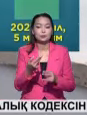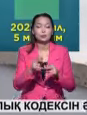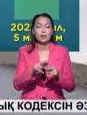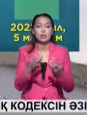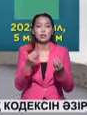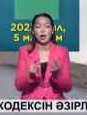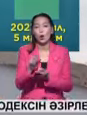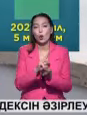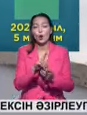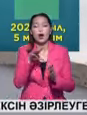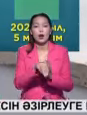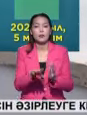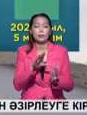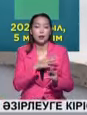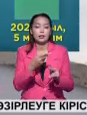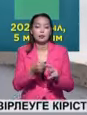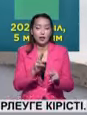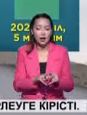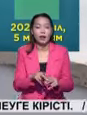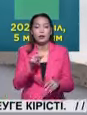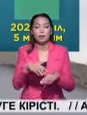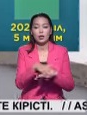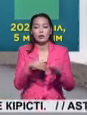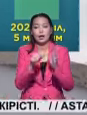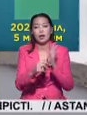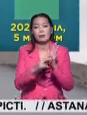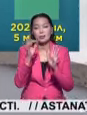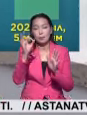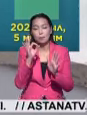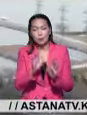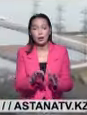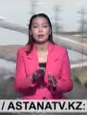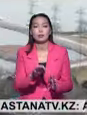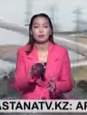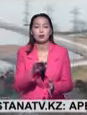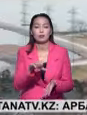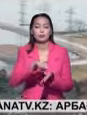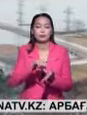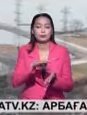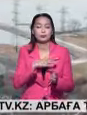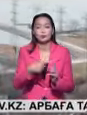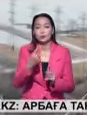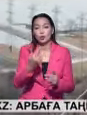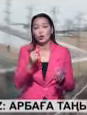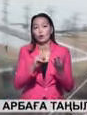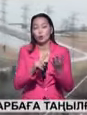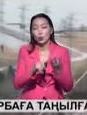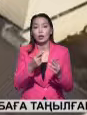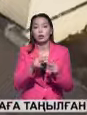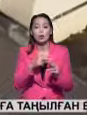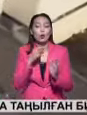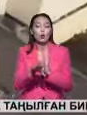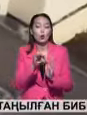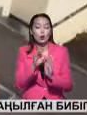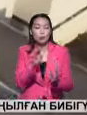өзгеріс енгізілді, оған тұрғындардың 68% барған. Алда 4-ші рет референдум өтет.